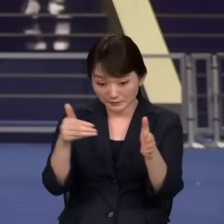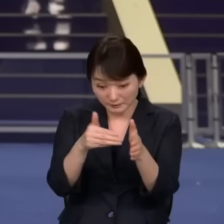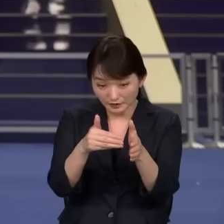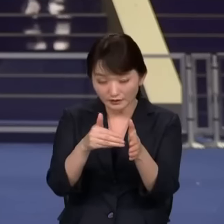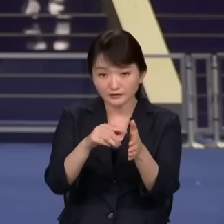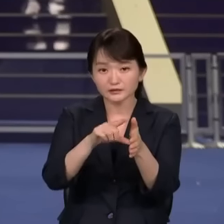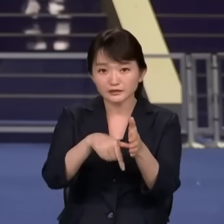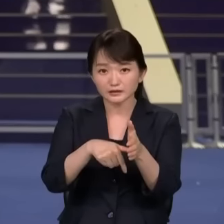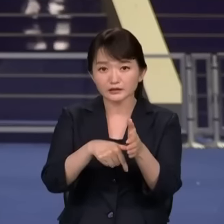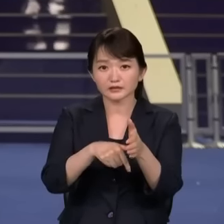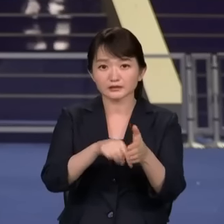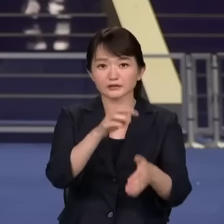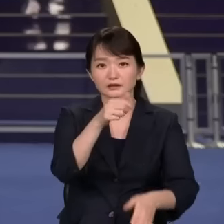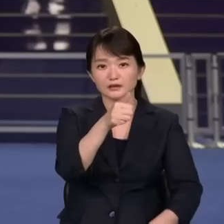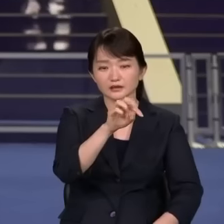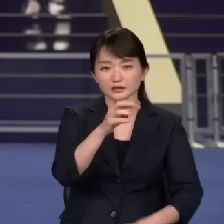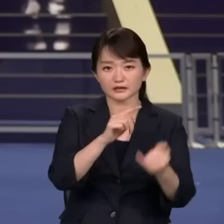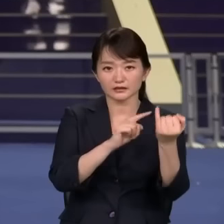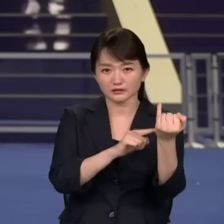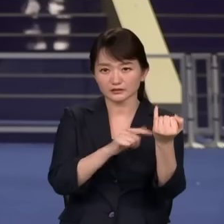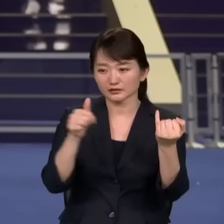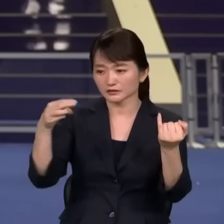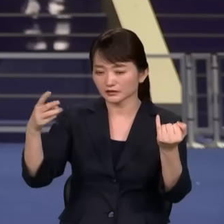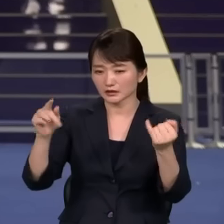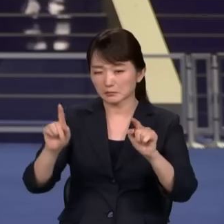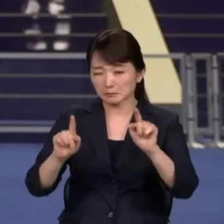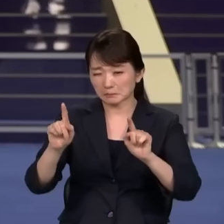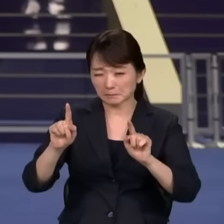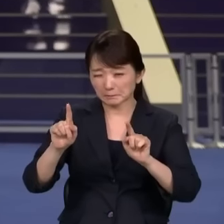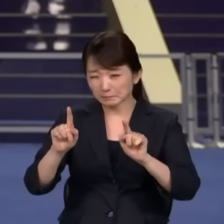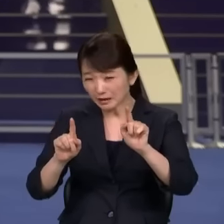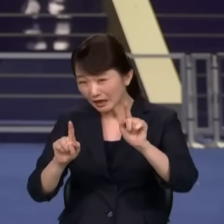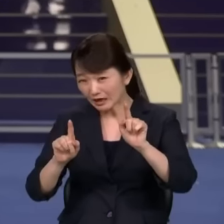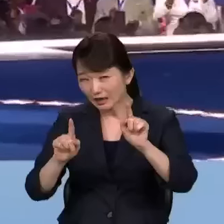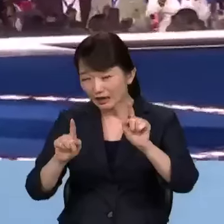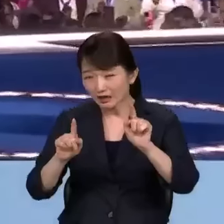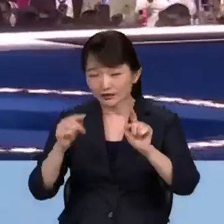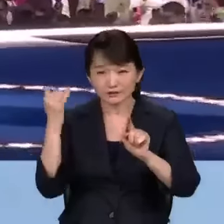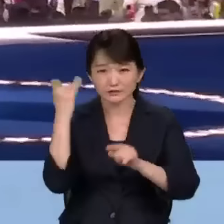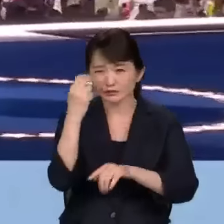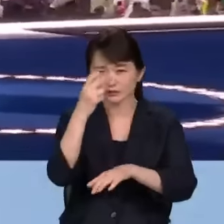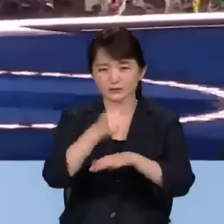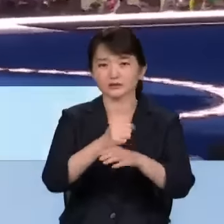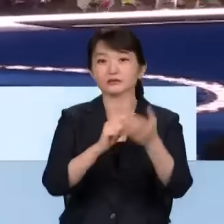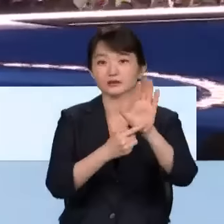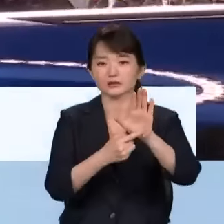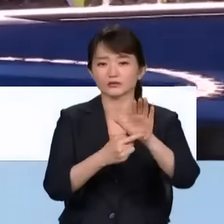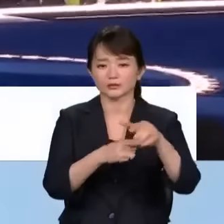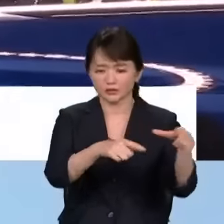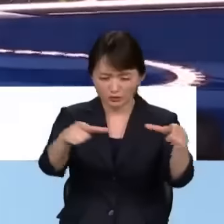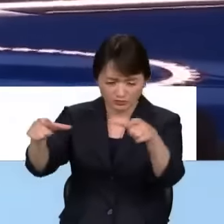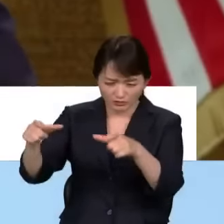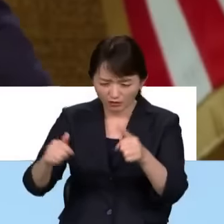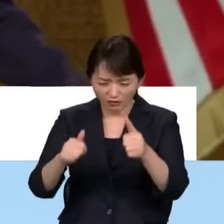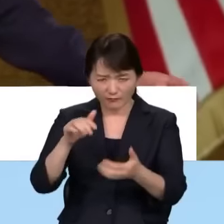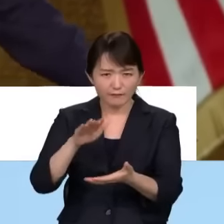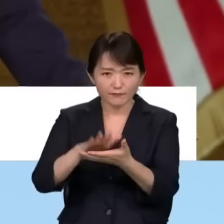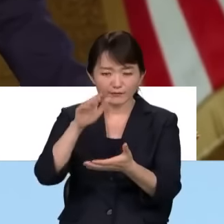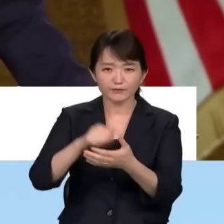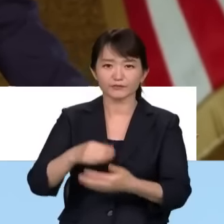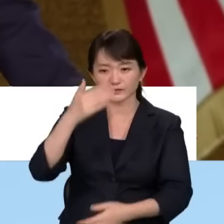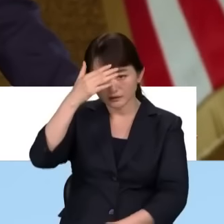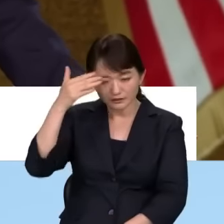해리스가 오차 범위 밖에서 트럼프를 따돌렸다는 여론조사 결과는 없습니다. 그만큼 초박빙 판세가 이어진다는 뜻인데 트럼프